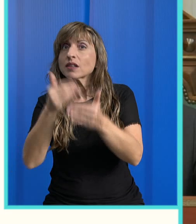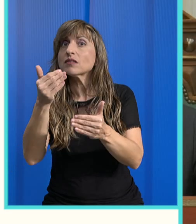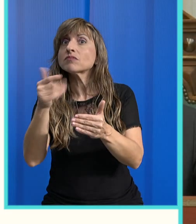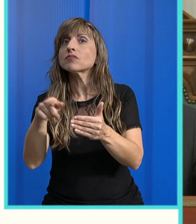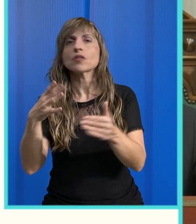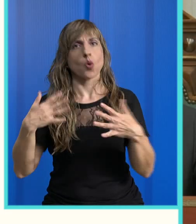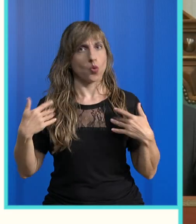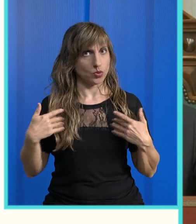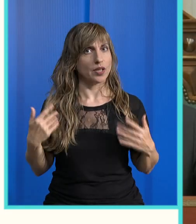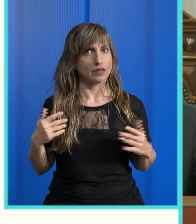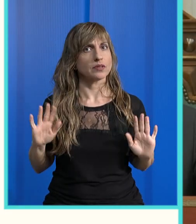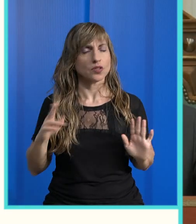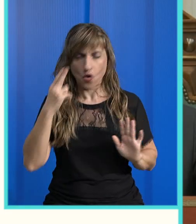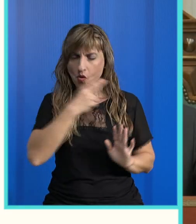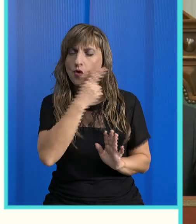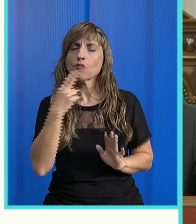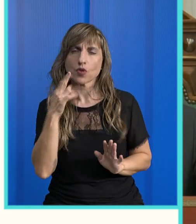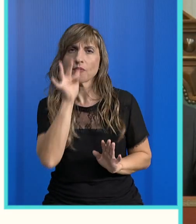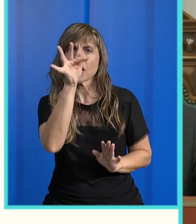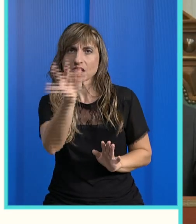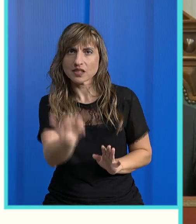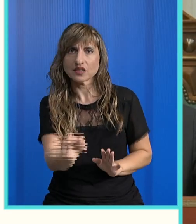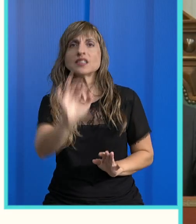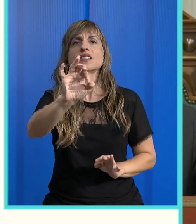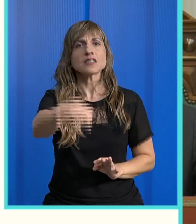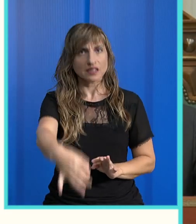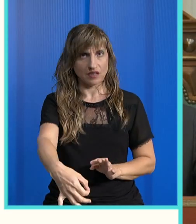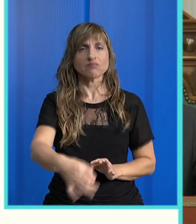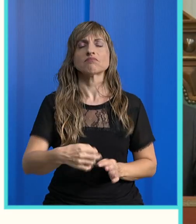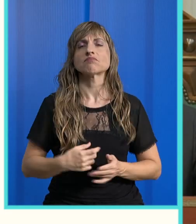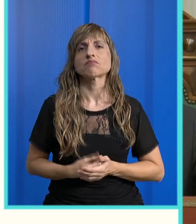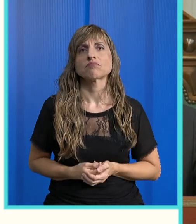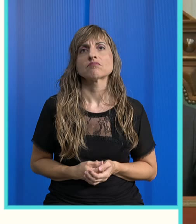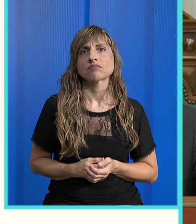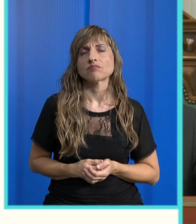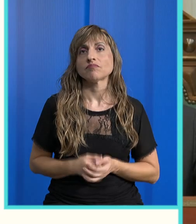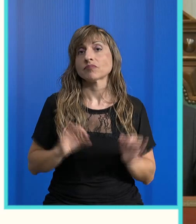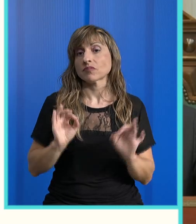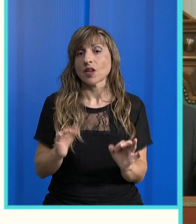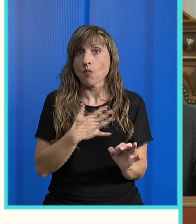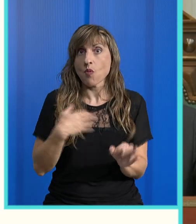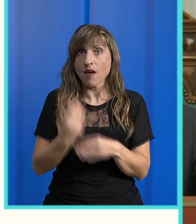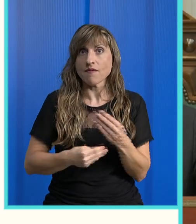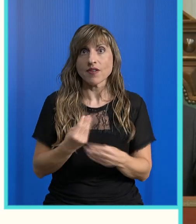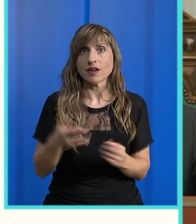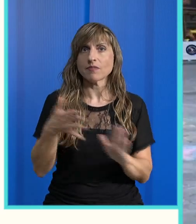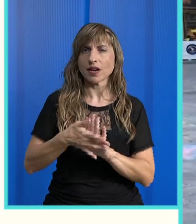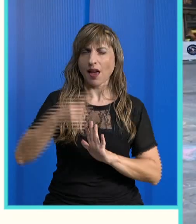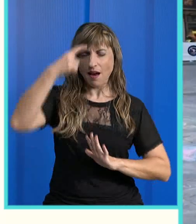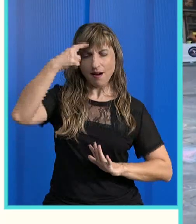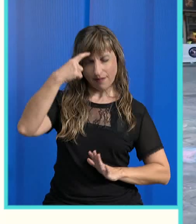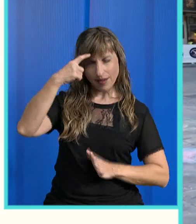però aquest és el nostre compromís aquest és el nostre compromís i és el que volem fer perquè ens ho creiem.